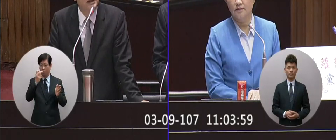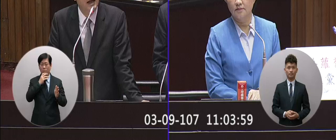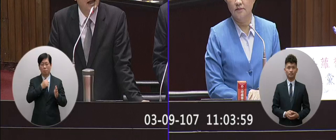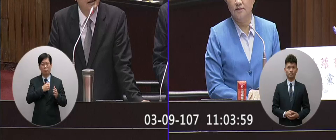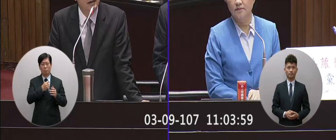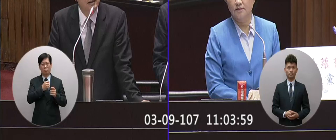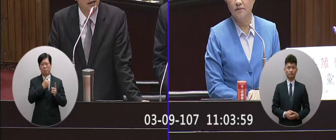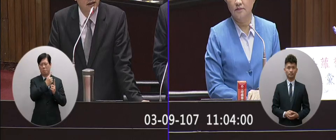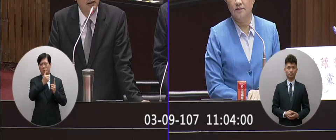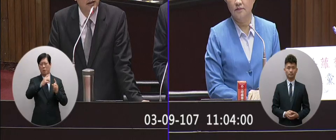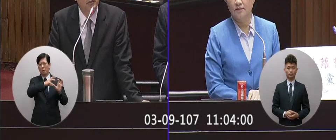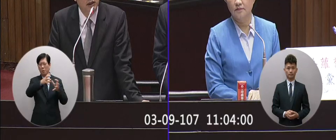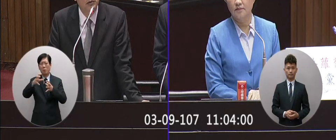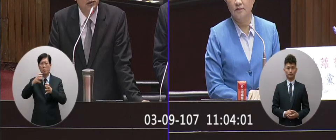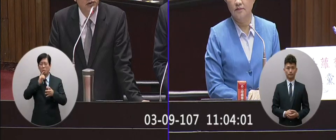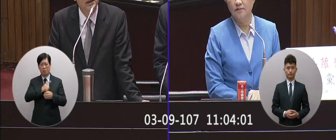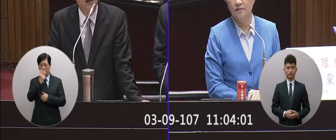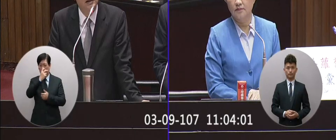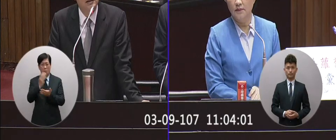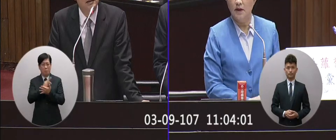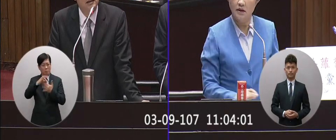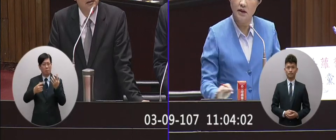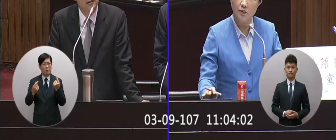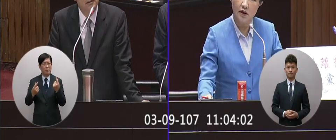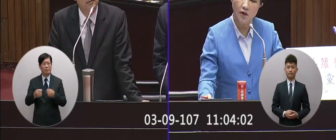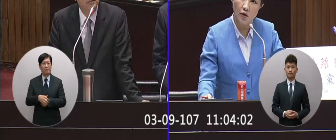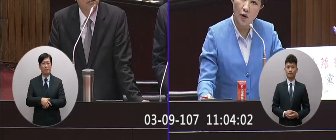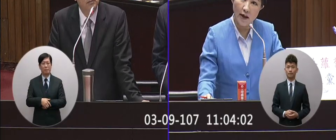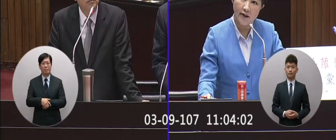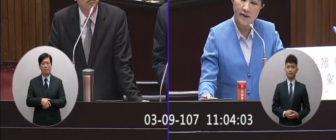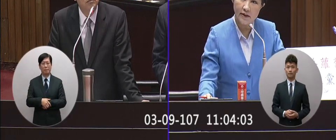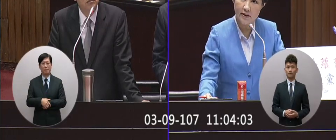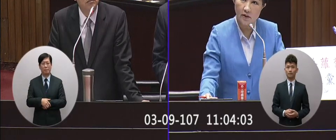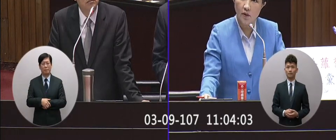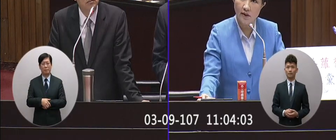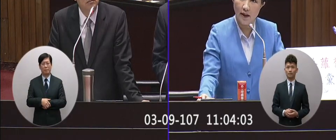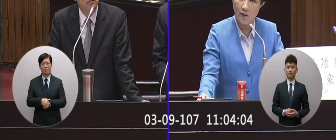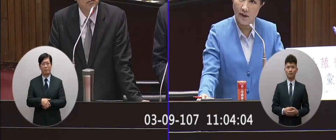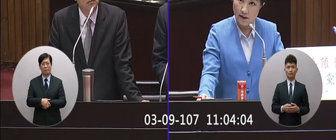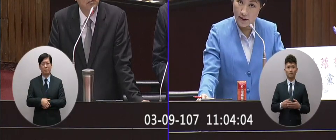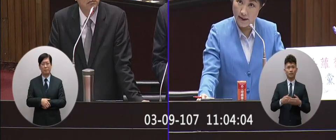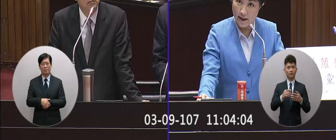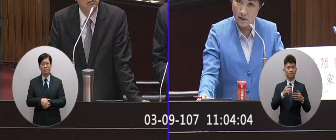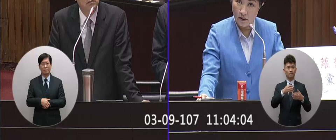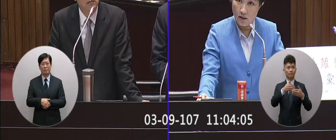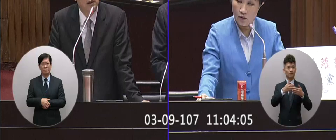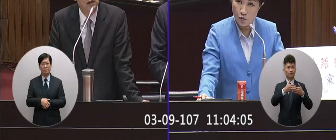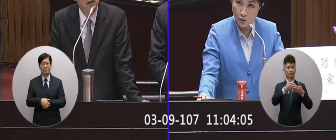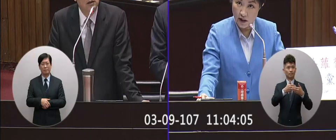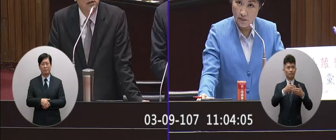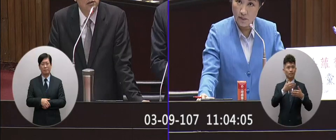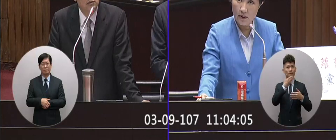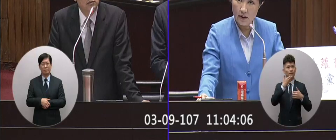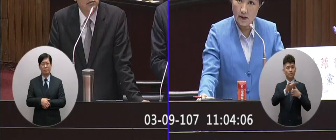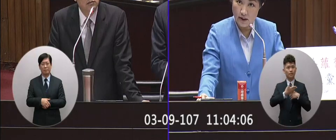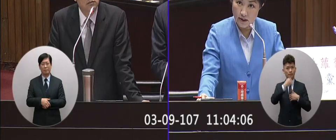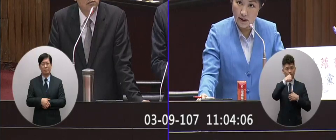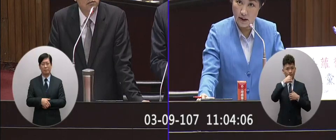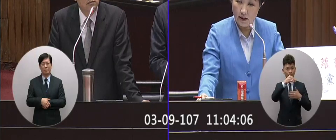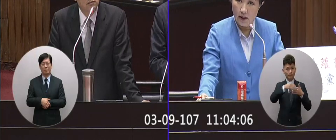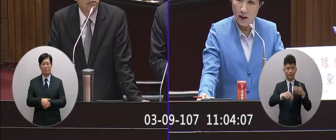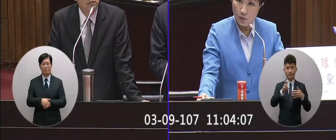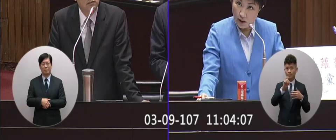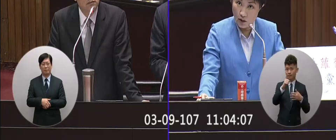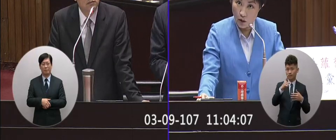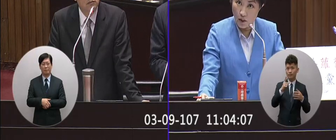每一个国家的审定的这个标准都一样。 你认为中共安尼政策对台湾的人才、资金、经